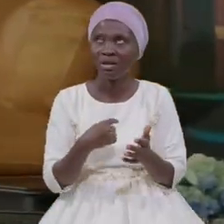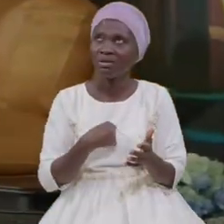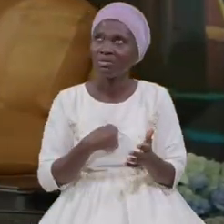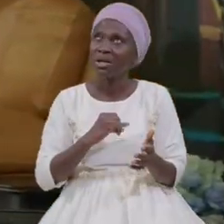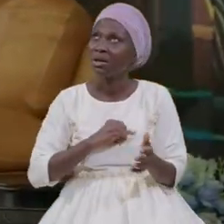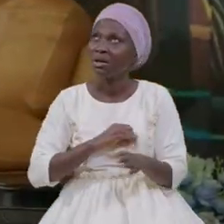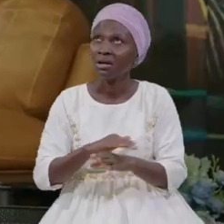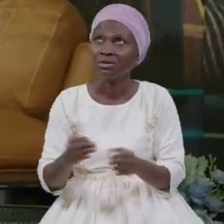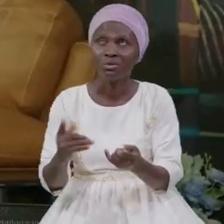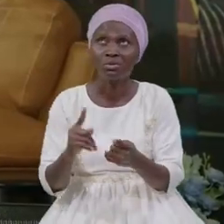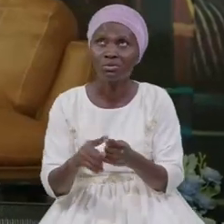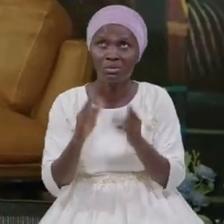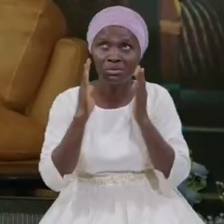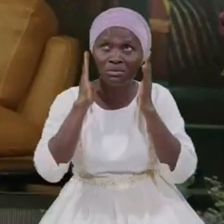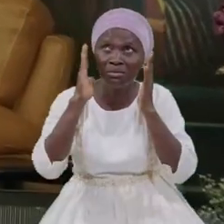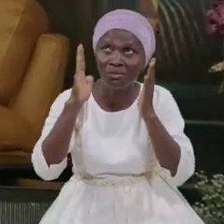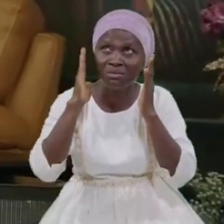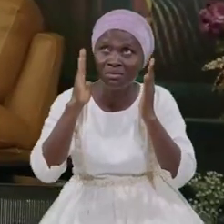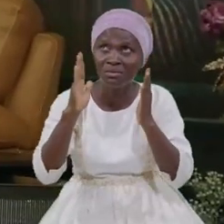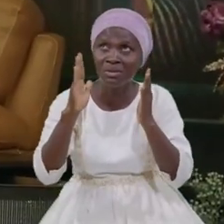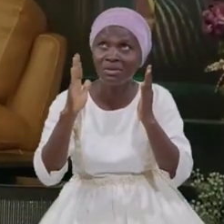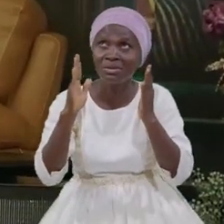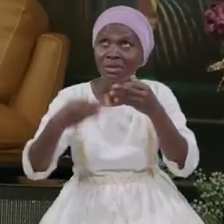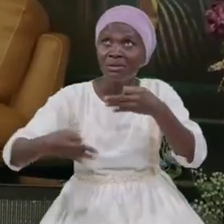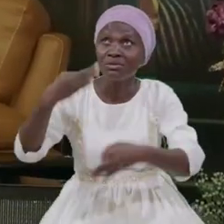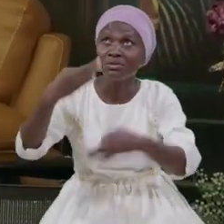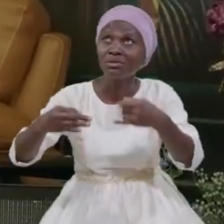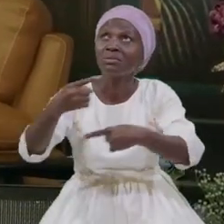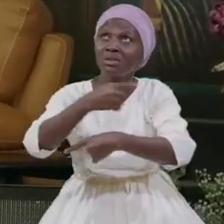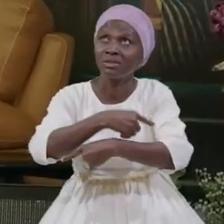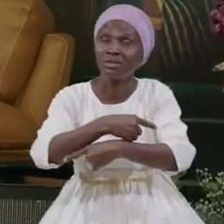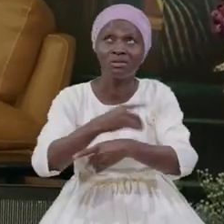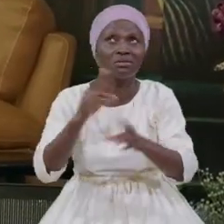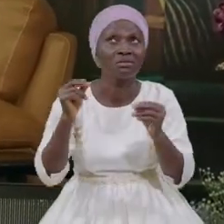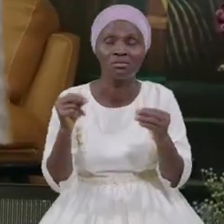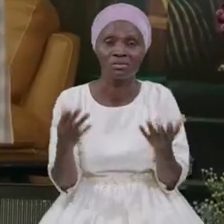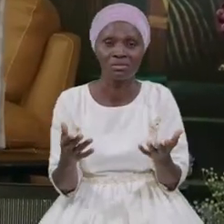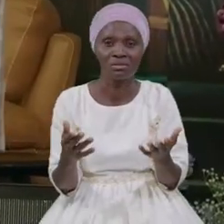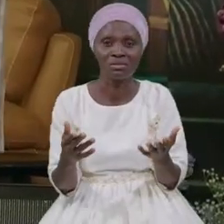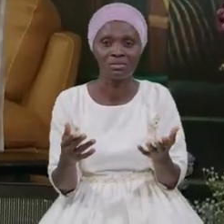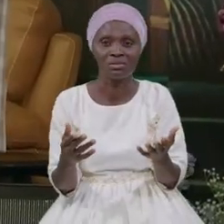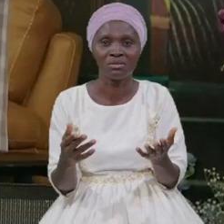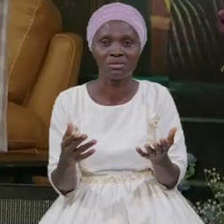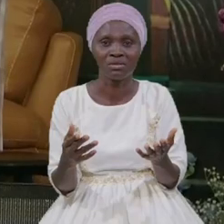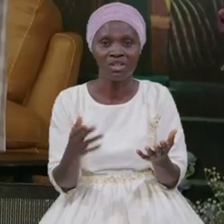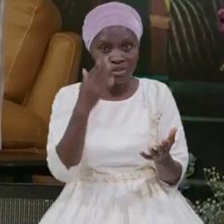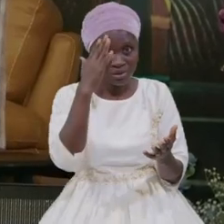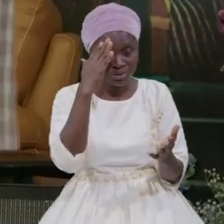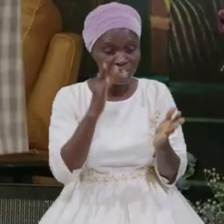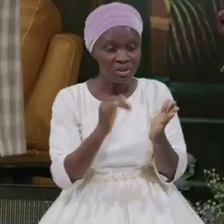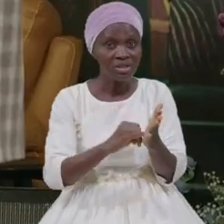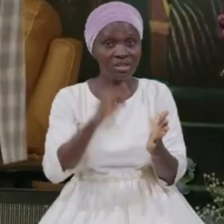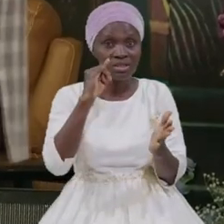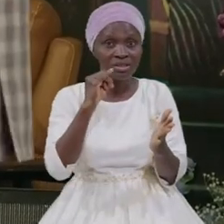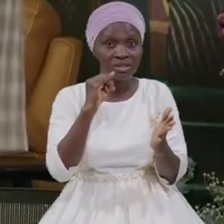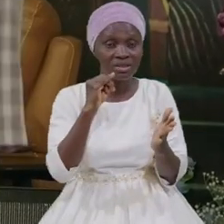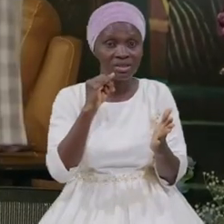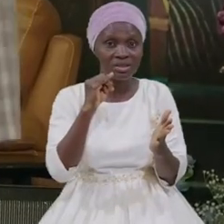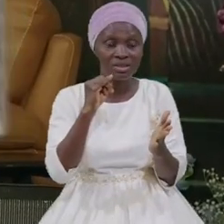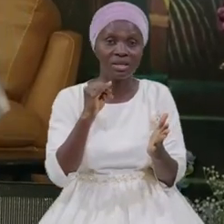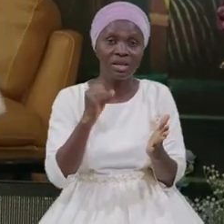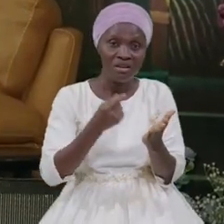au jugement. Cependant, il y a un jour de jugement. Il est réservé aux hommes de mourir une seule